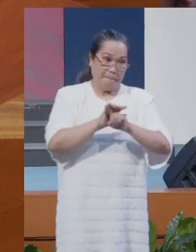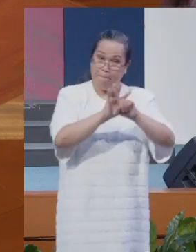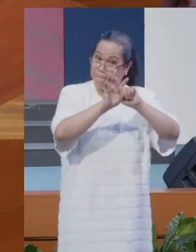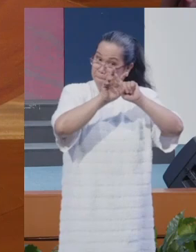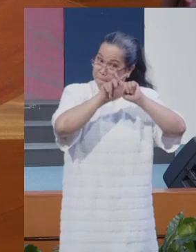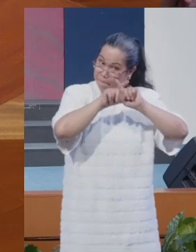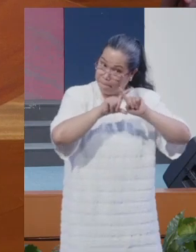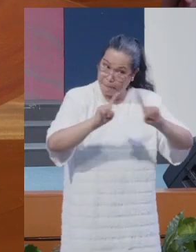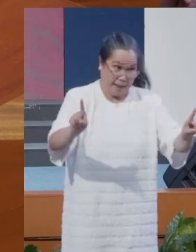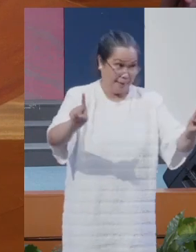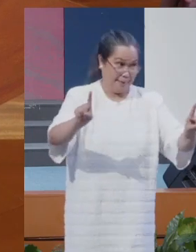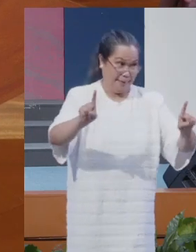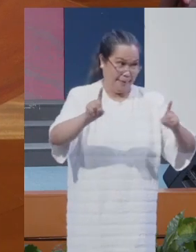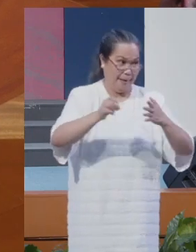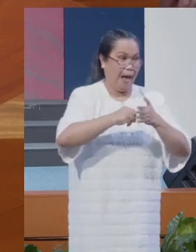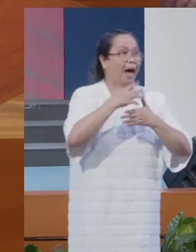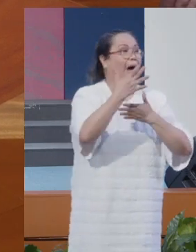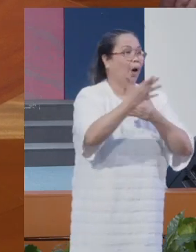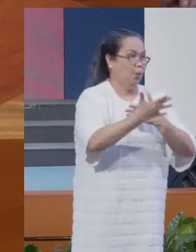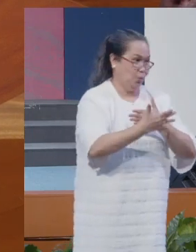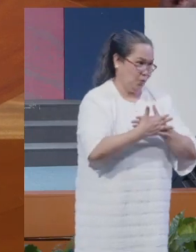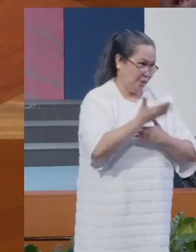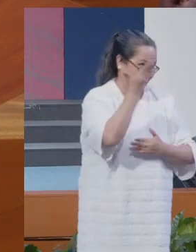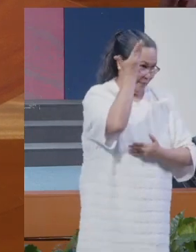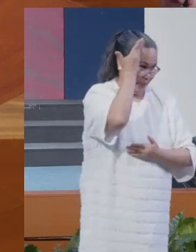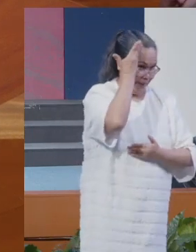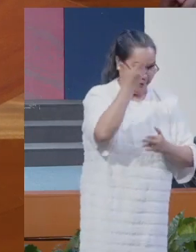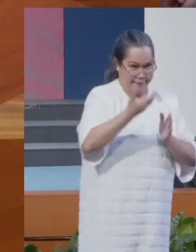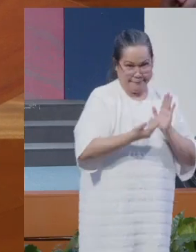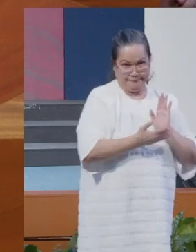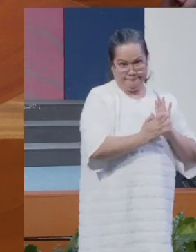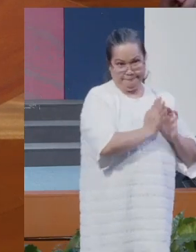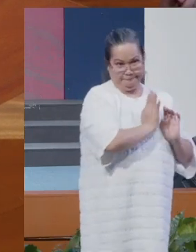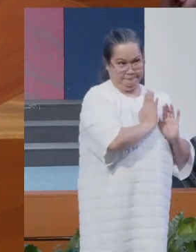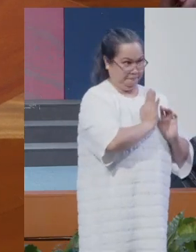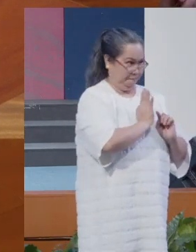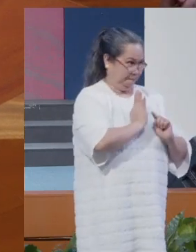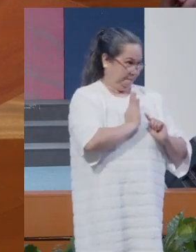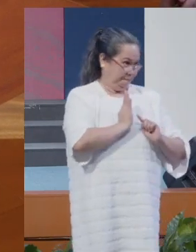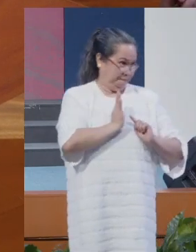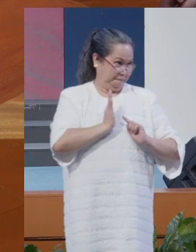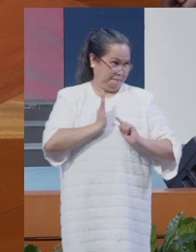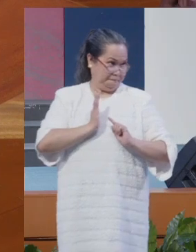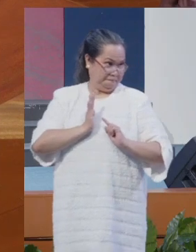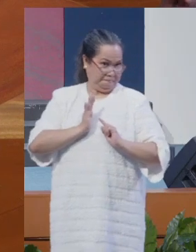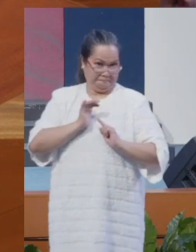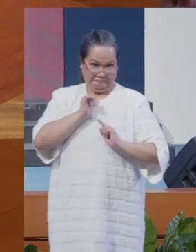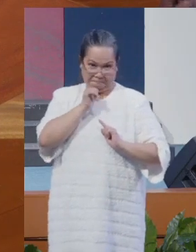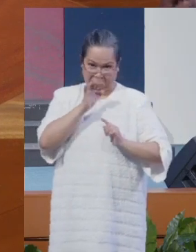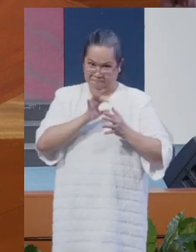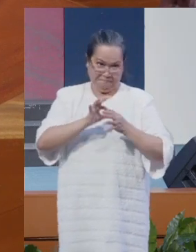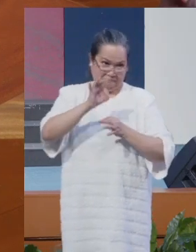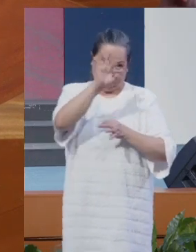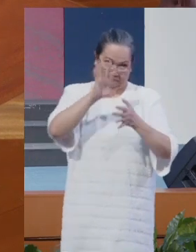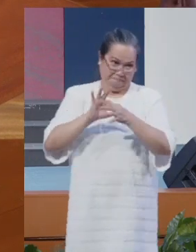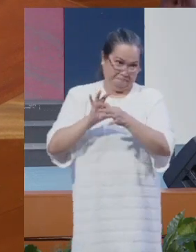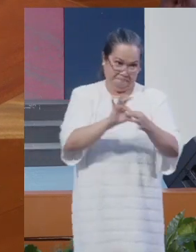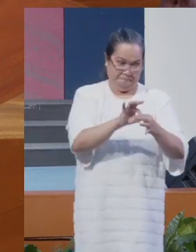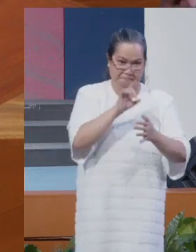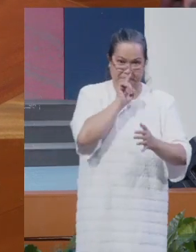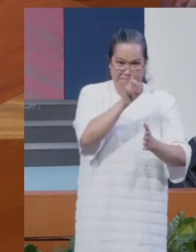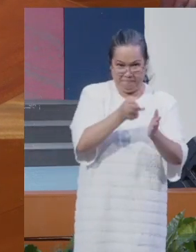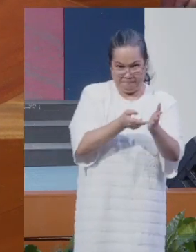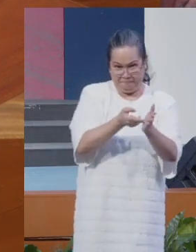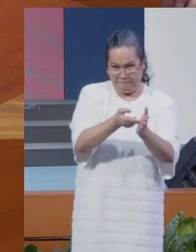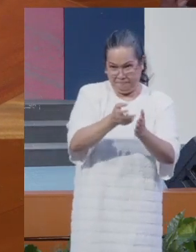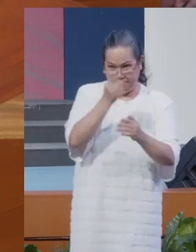Ngunit, panlabas lamang na pagpapakitang tao na walang katumbas na espiritual na katotohanan